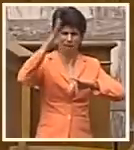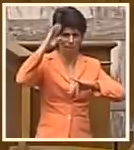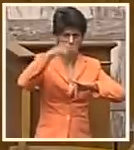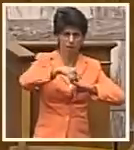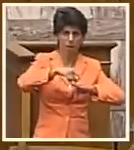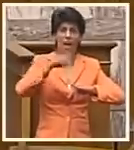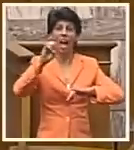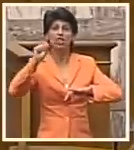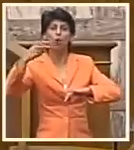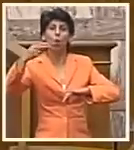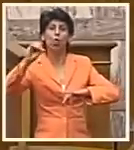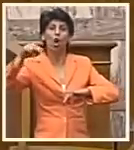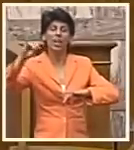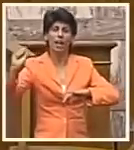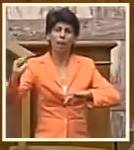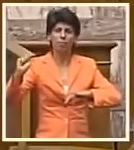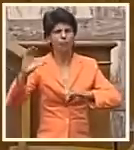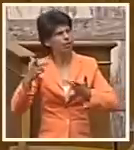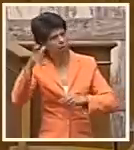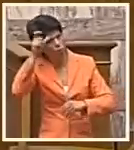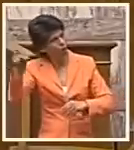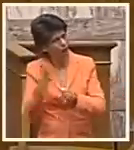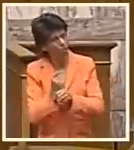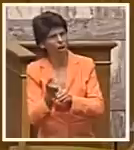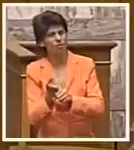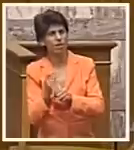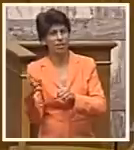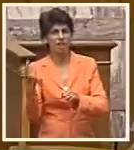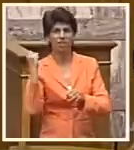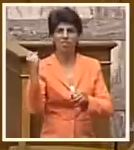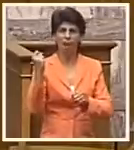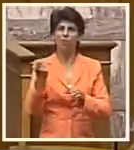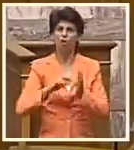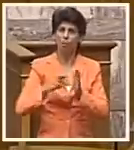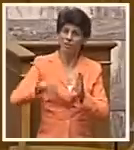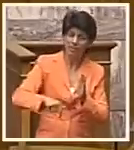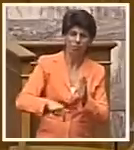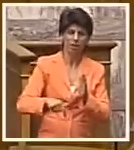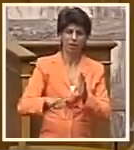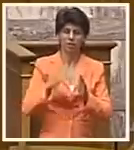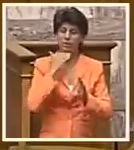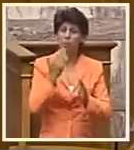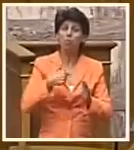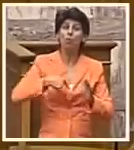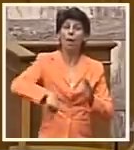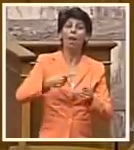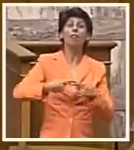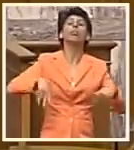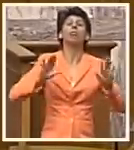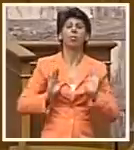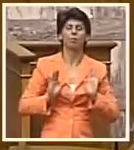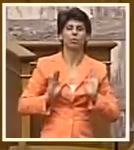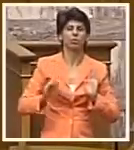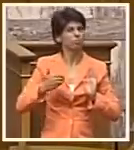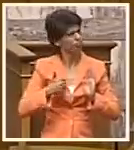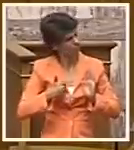τα κατάφεραν οι γειτονές μας, οι Τούρκοι, να έχουν μια δυναμική οικονομία σήμερα και να μην μπορούμε εμείς. Και